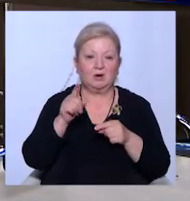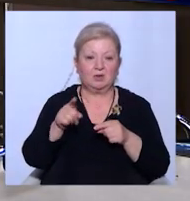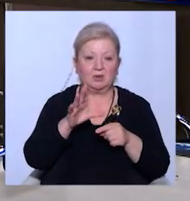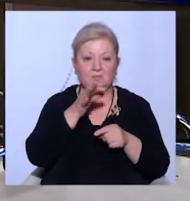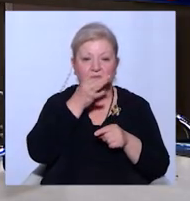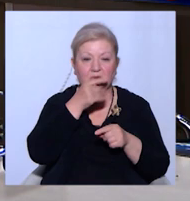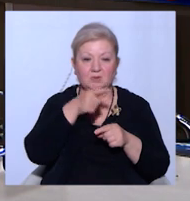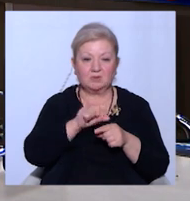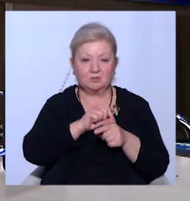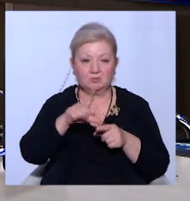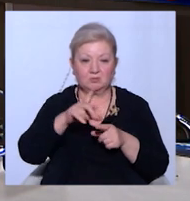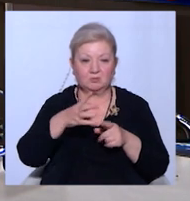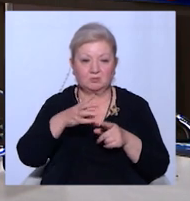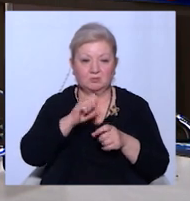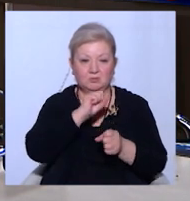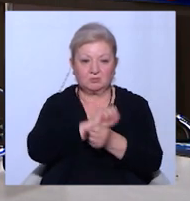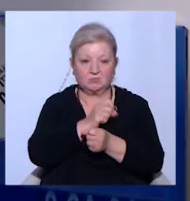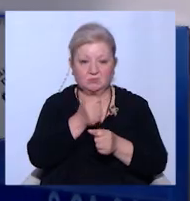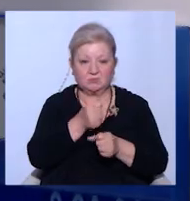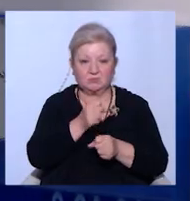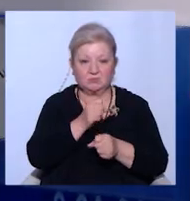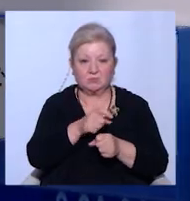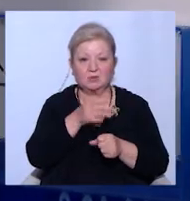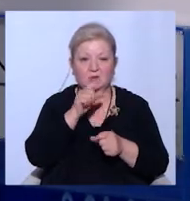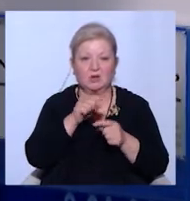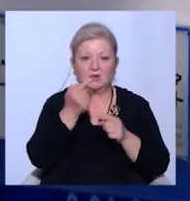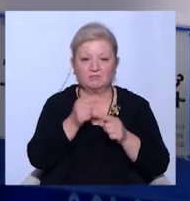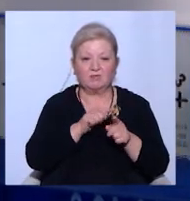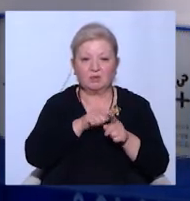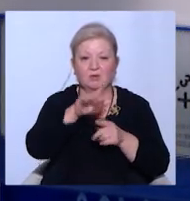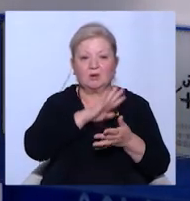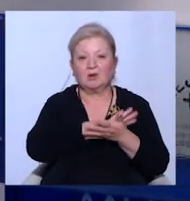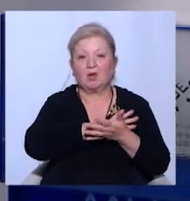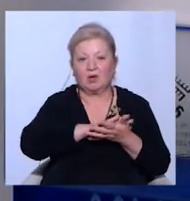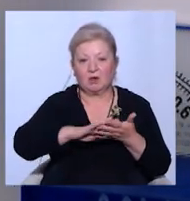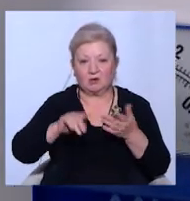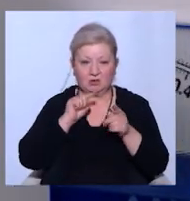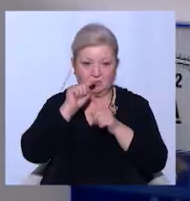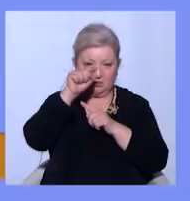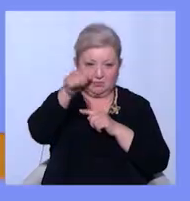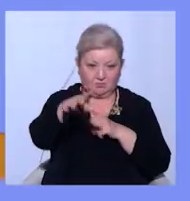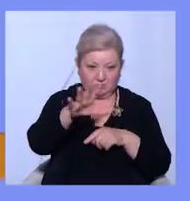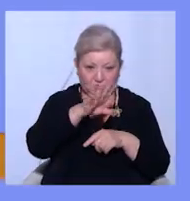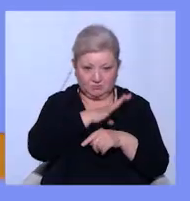ურიკა იმოძრავებდა თანაბრად და წფივად. ერთი უფრო საინტერესო მაგალითი ვნახოთ კიდევ ერთხელ.